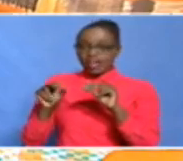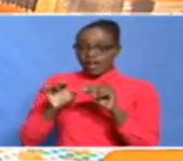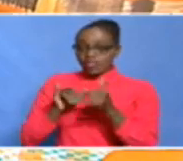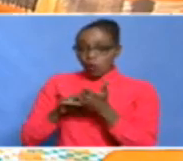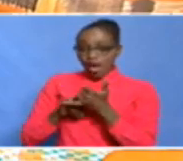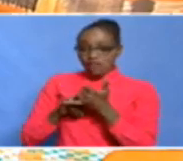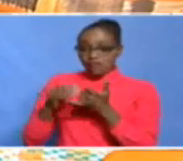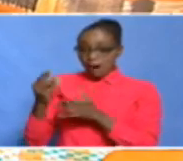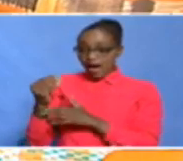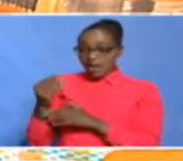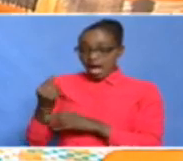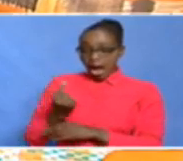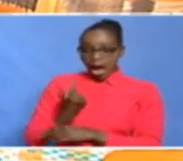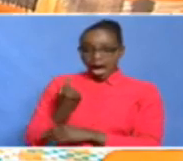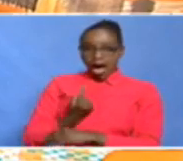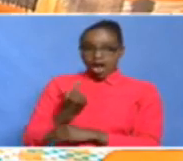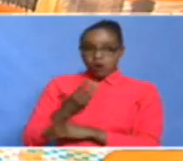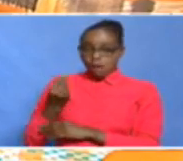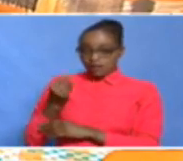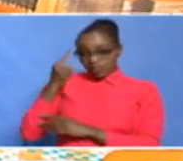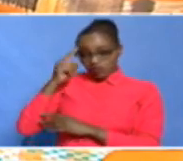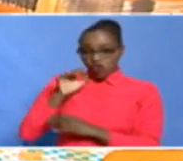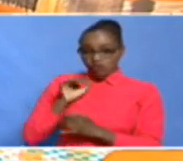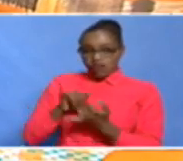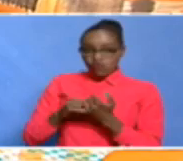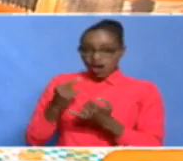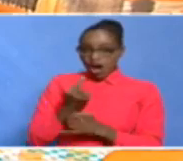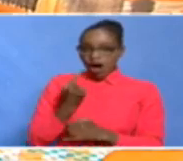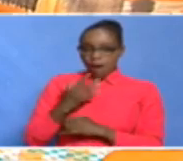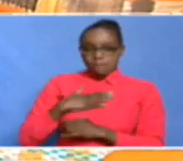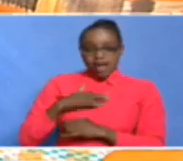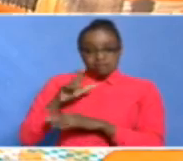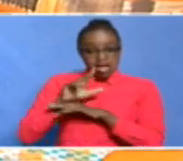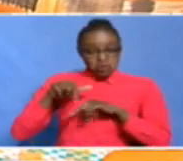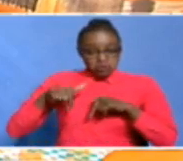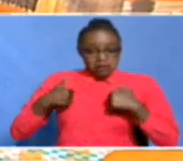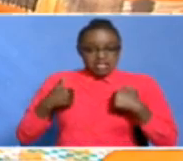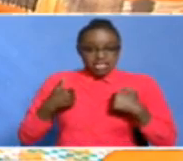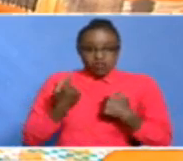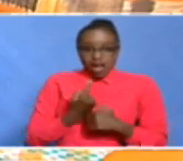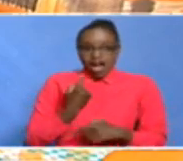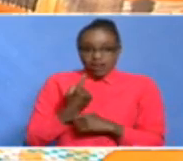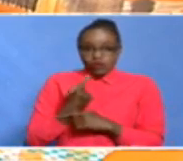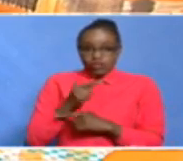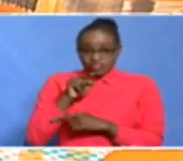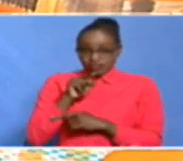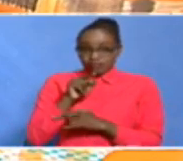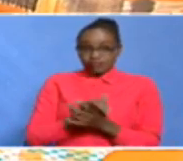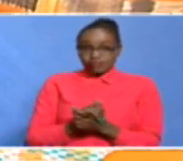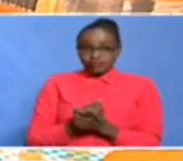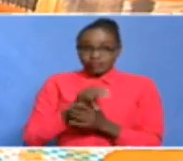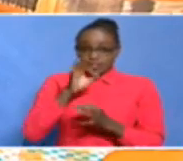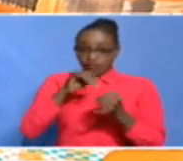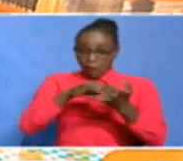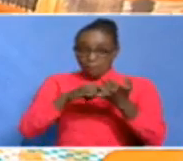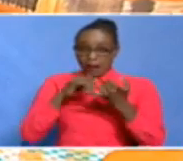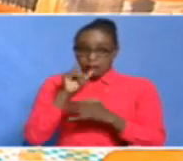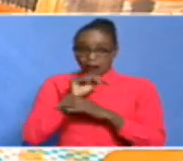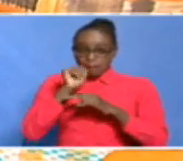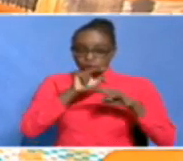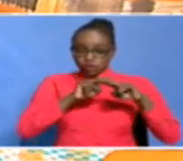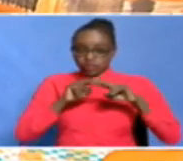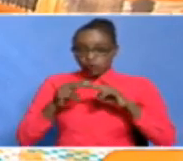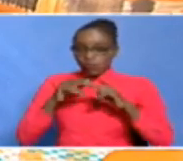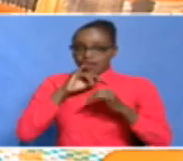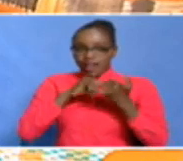sababu. Pesa za mwanamke wangu. Pesa za mwanamke za mwanamke. Kuna swali moja. Sio hivyo. Nikitoa ni hiyo. Ukiwa umeolewa waweza kuketi na mume